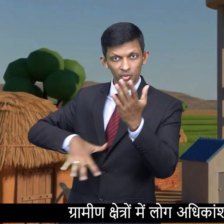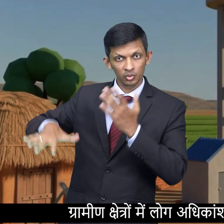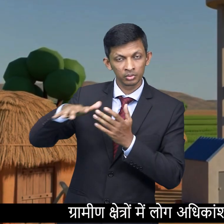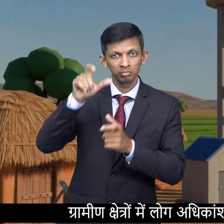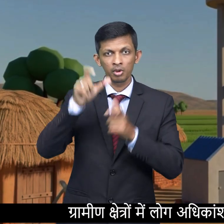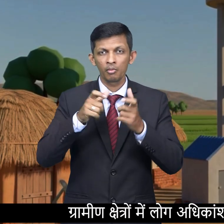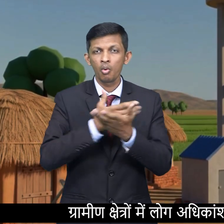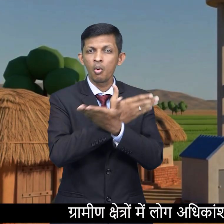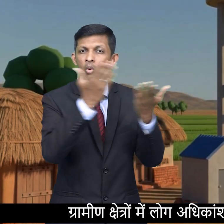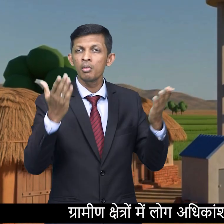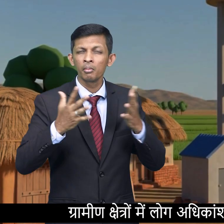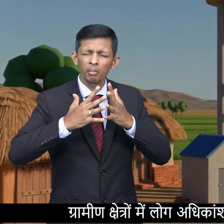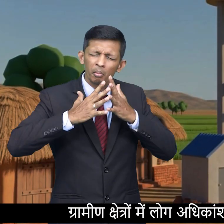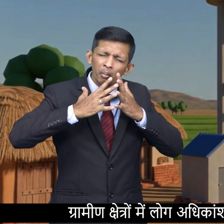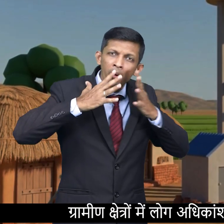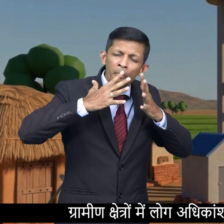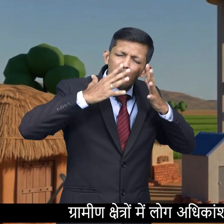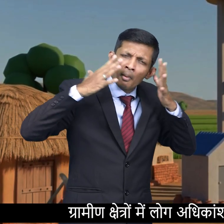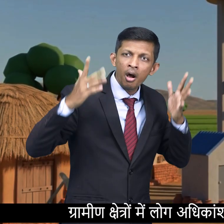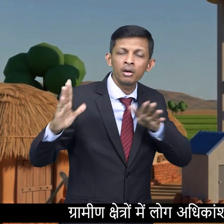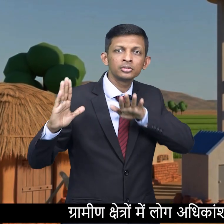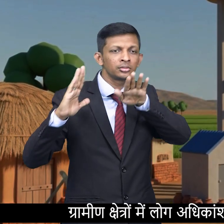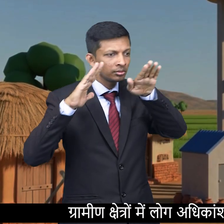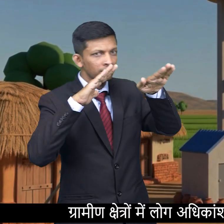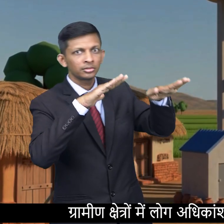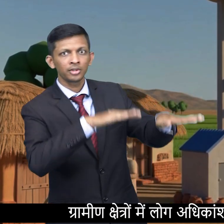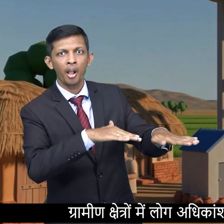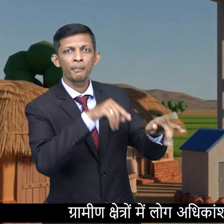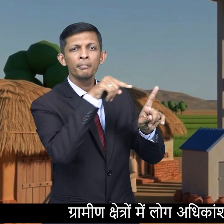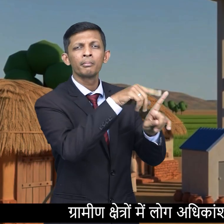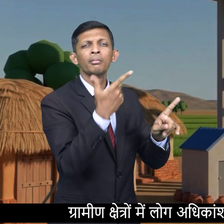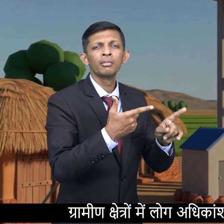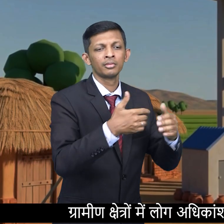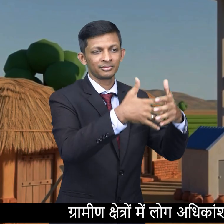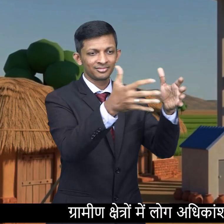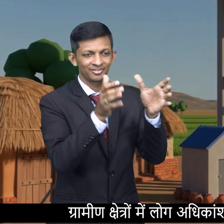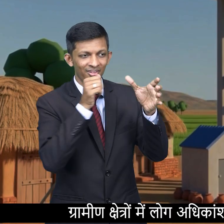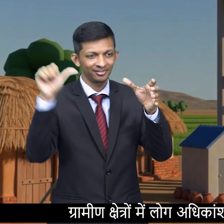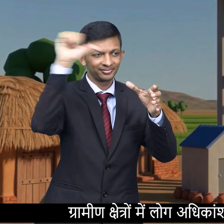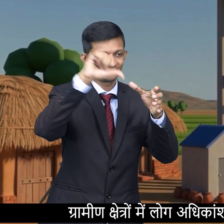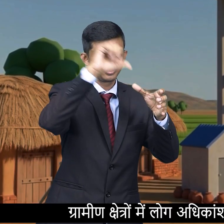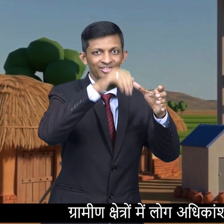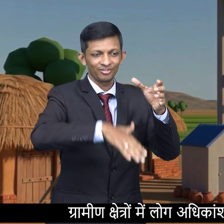ग्रामीण क्षेत्रों में लोग अधिकांशतः टैंकों, कुओं और बोरवेलों पर निर्भर रहते हैं।